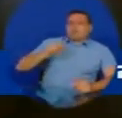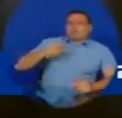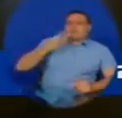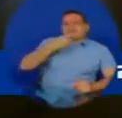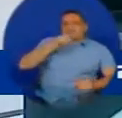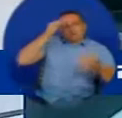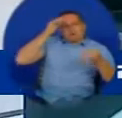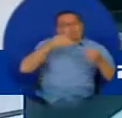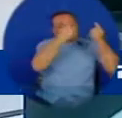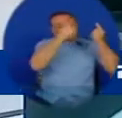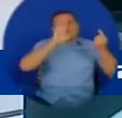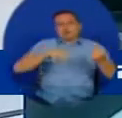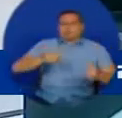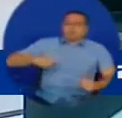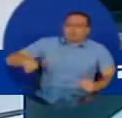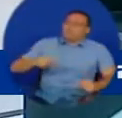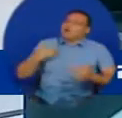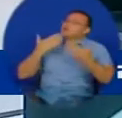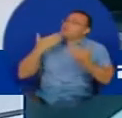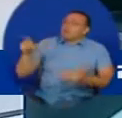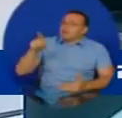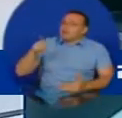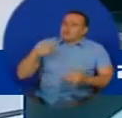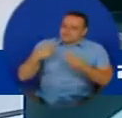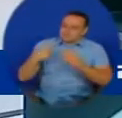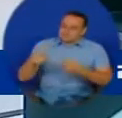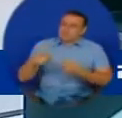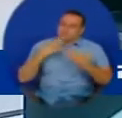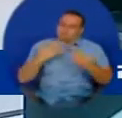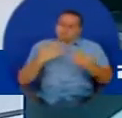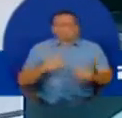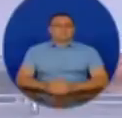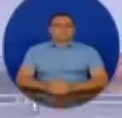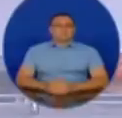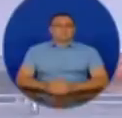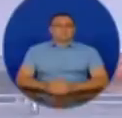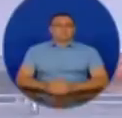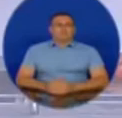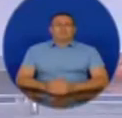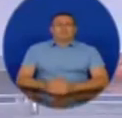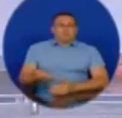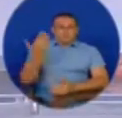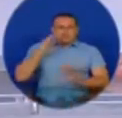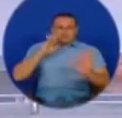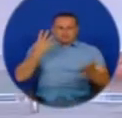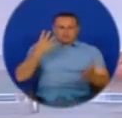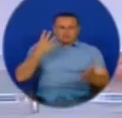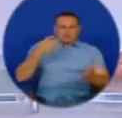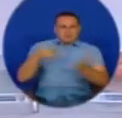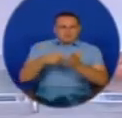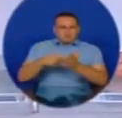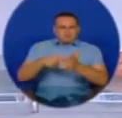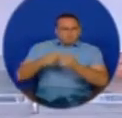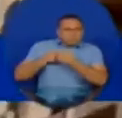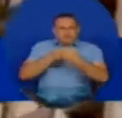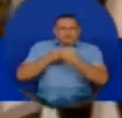מכבדת אותם ובטח לא אותנו. אני מאוד מודה לכם על השיחה הזו. תודה רבה. תודה רבה, גל. לפני 9 שנים, בעקבות מאבק